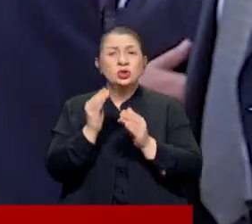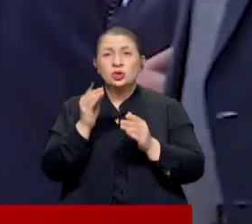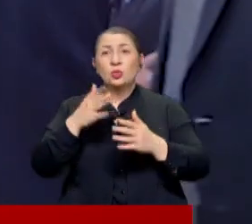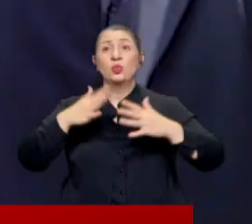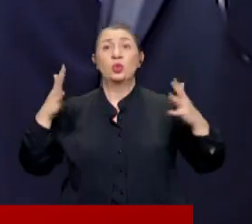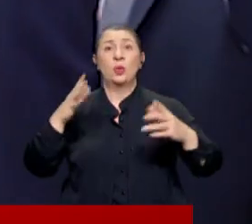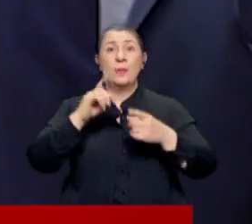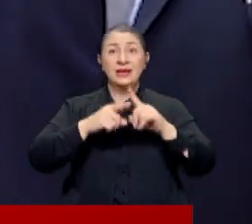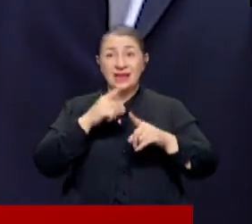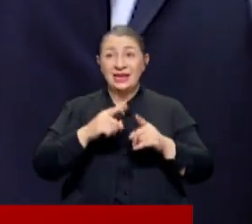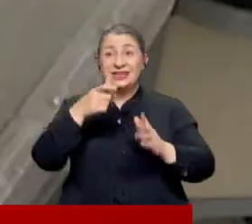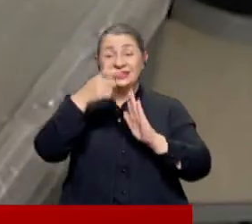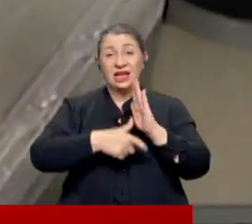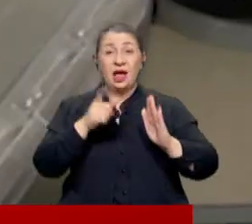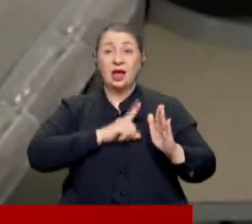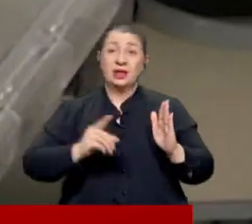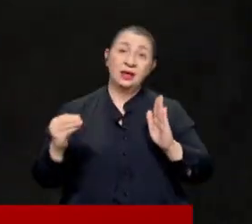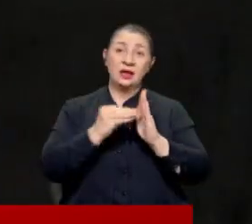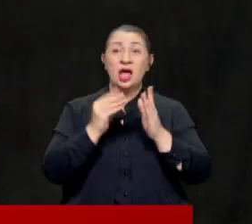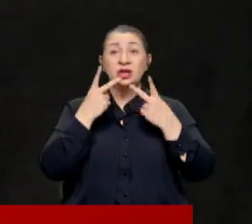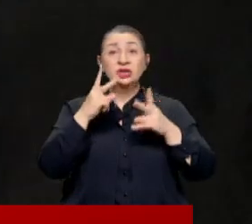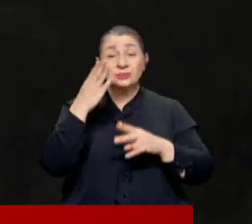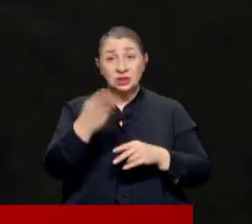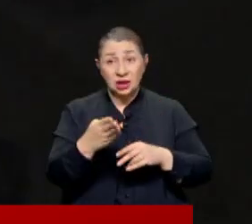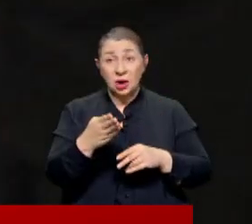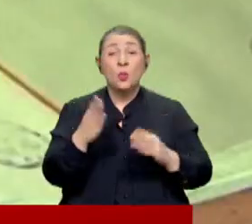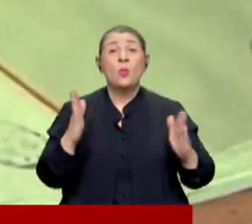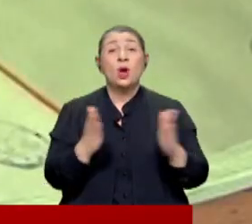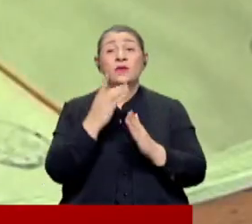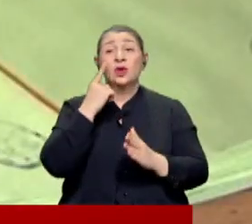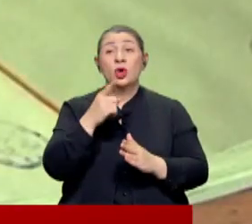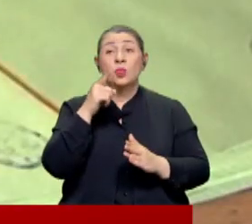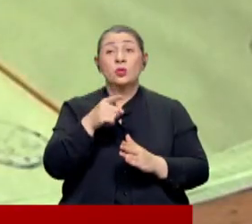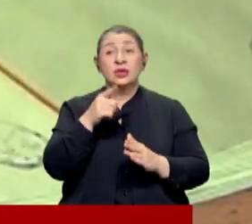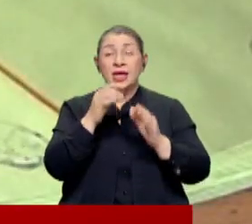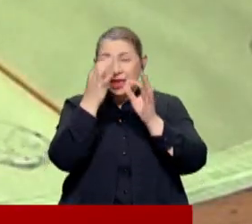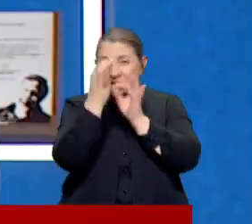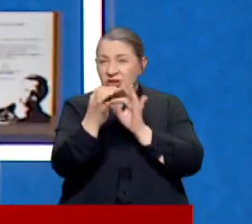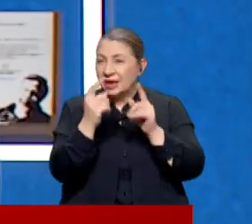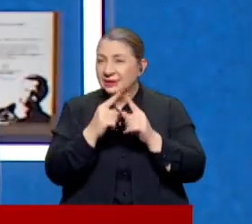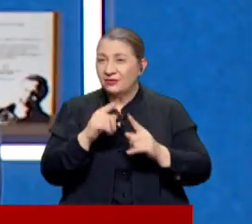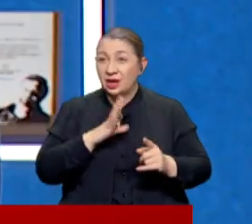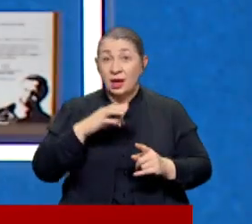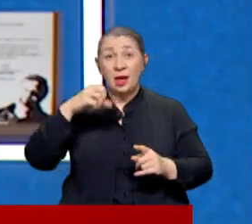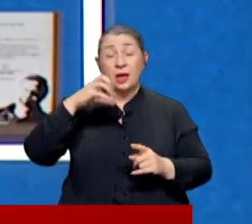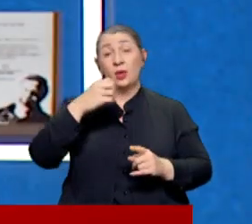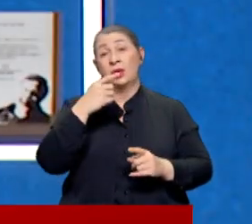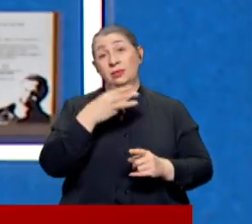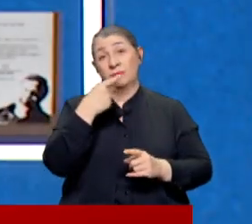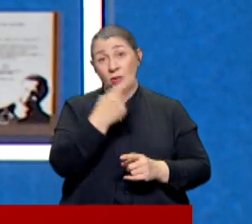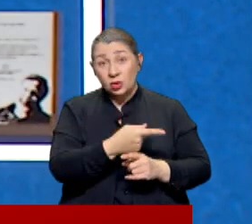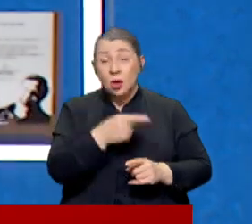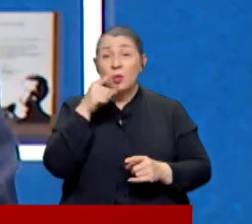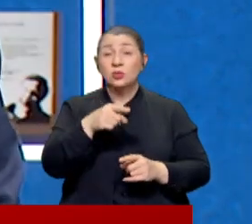partiler büyük partilerin listesinden aday olsunlar diye açıklamıştı muhalefete göre burada ince hesaplar Erdoğan diyor ki